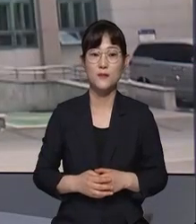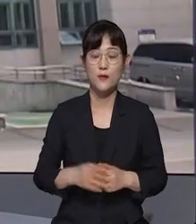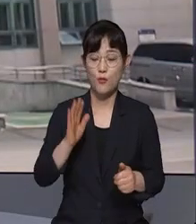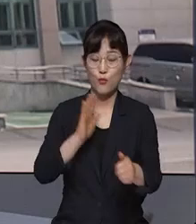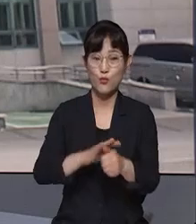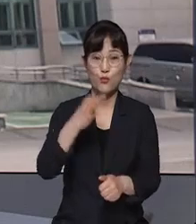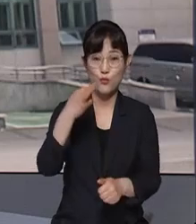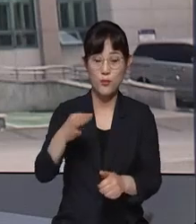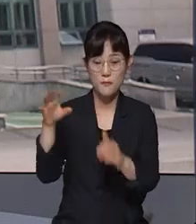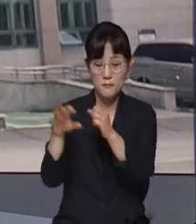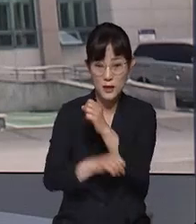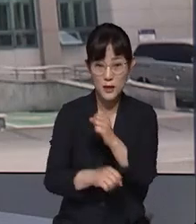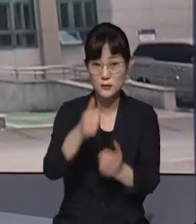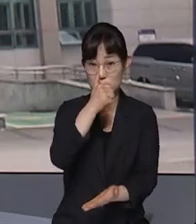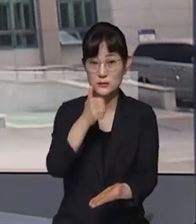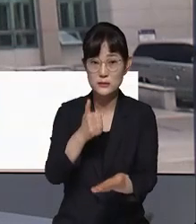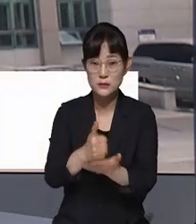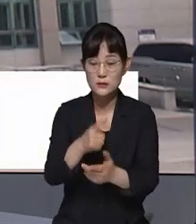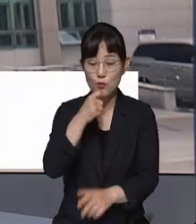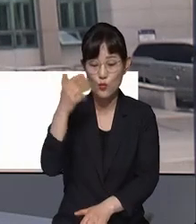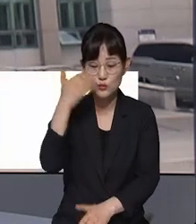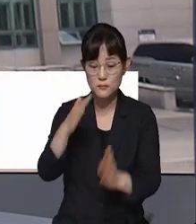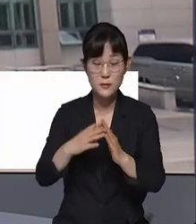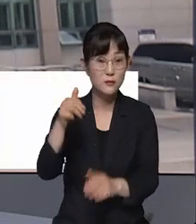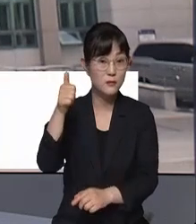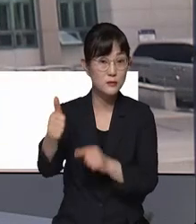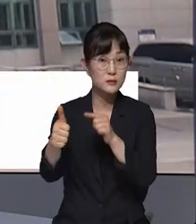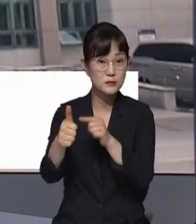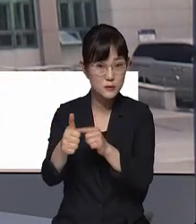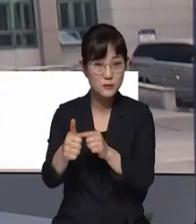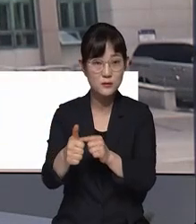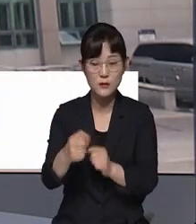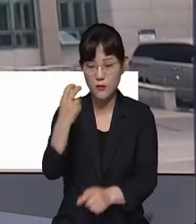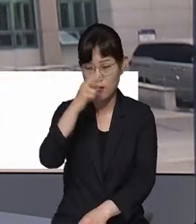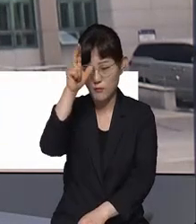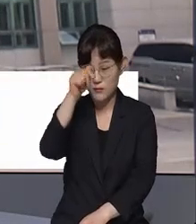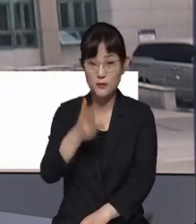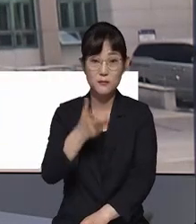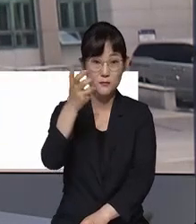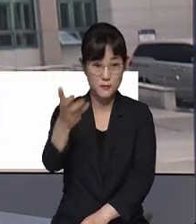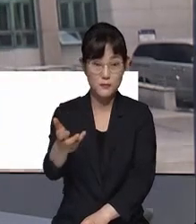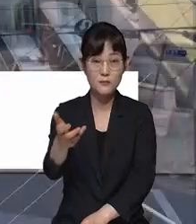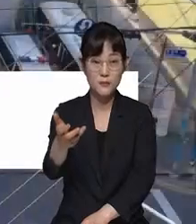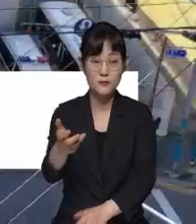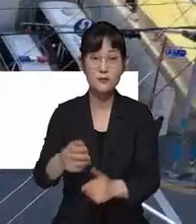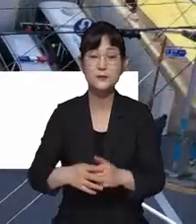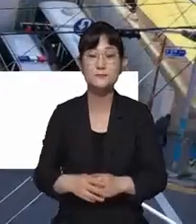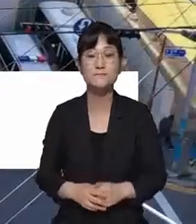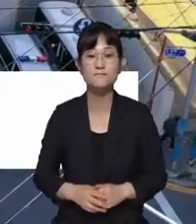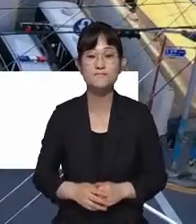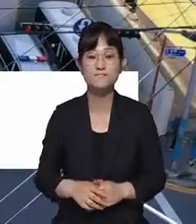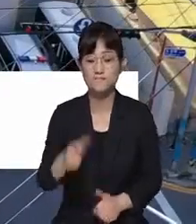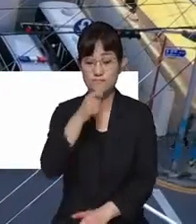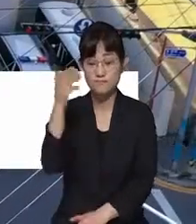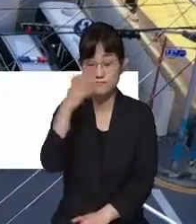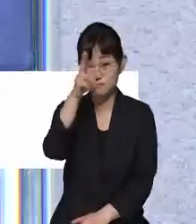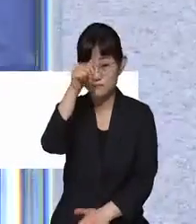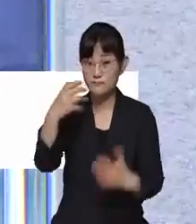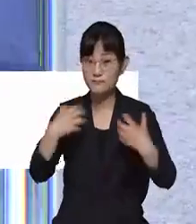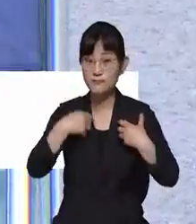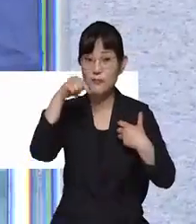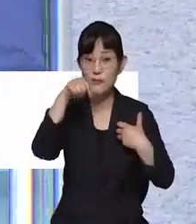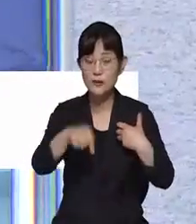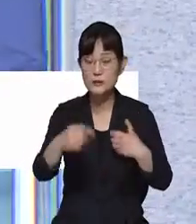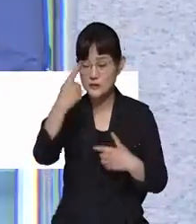보조금 횡령 혐의를 받고 있는 여수의 한 마을의장이 기소 의견으로 검찰에 송치됐습니다. 여수경찰서는